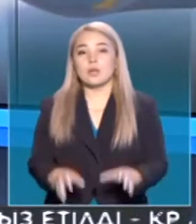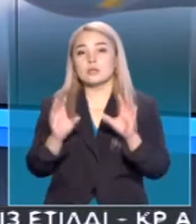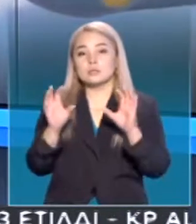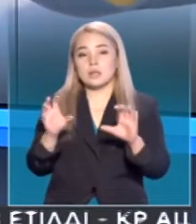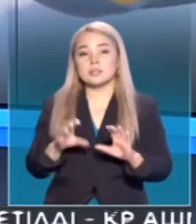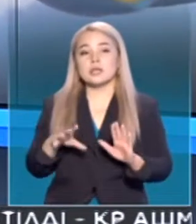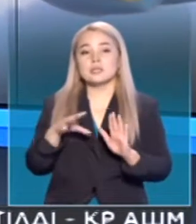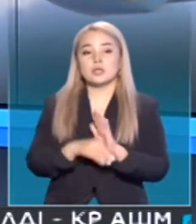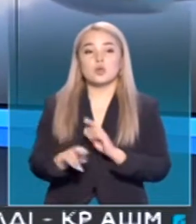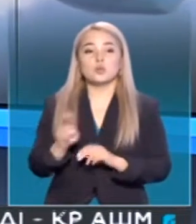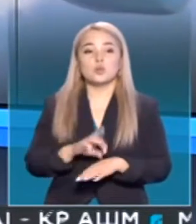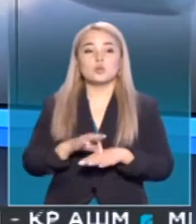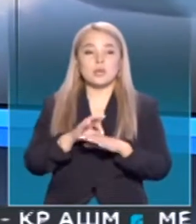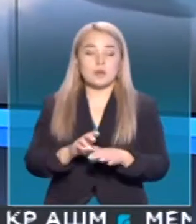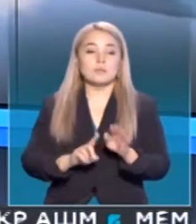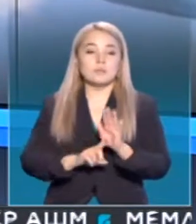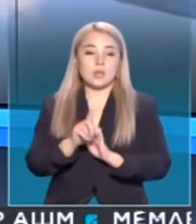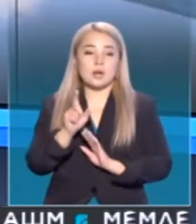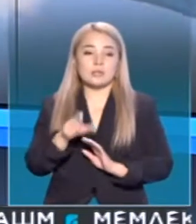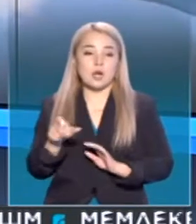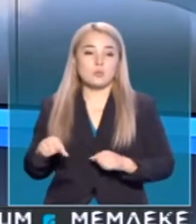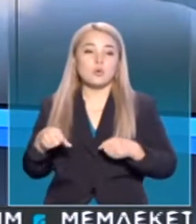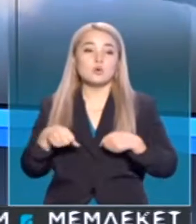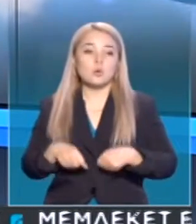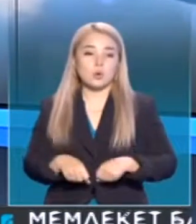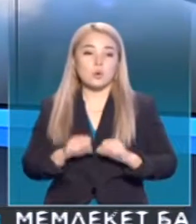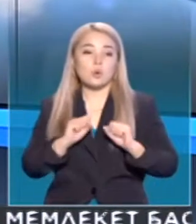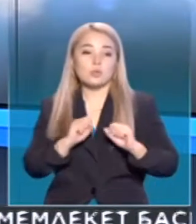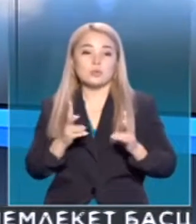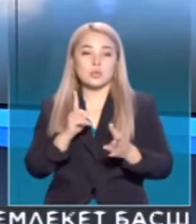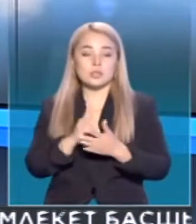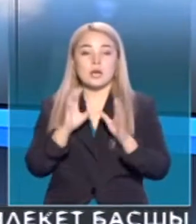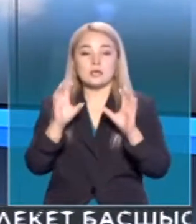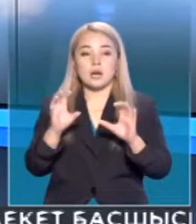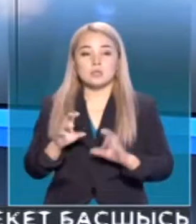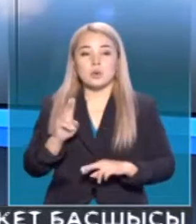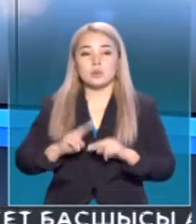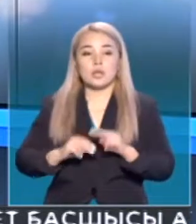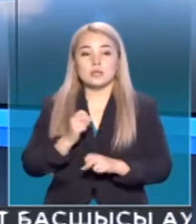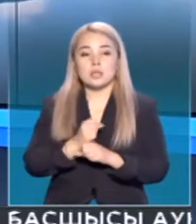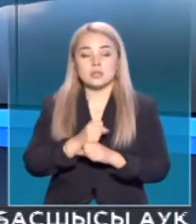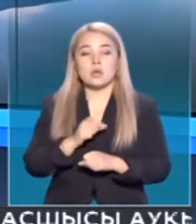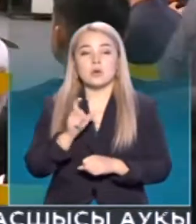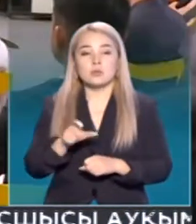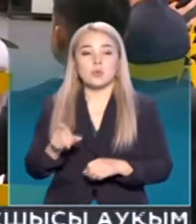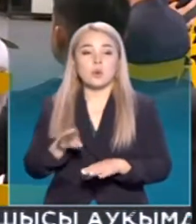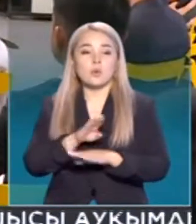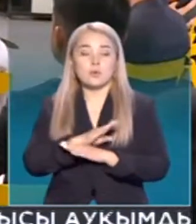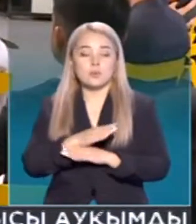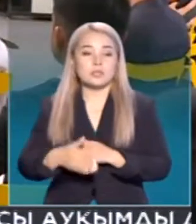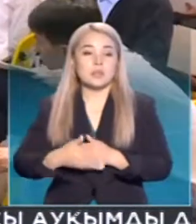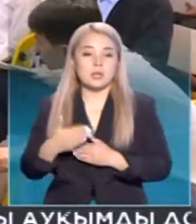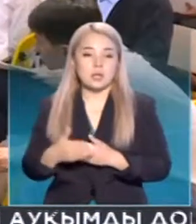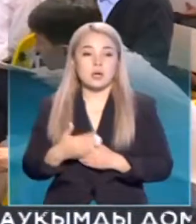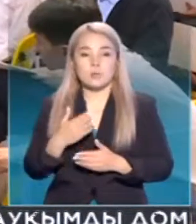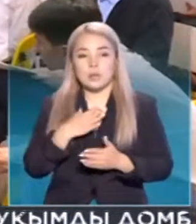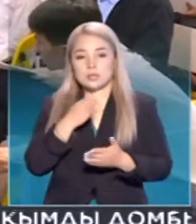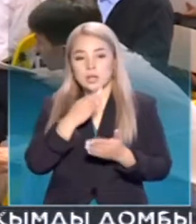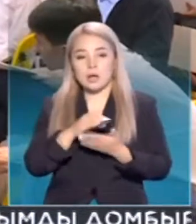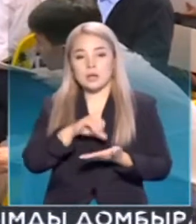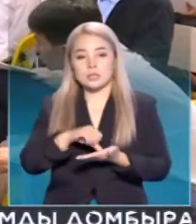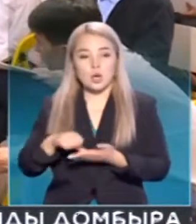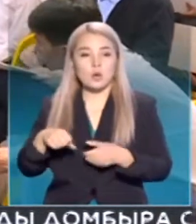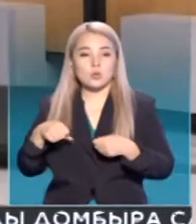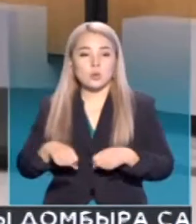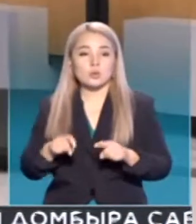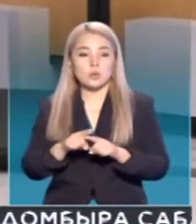Ата заңға енгізілетін түзетулер ең алдымен адам құқығын қорғауды көздейді. Конституциялық сот құру, өлім жазасының күшін жою және адам құқықтары жөніндегі уәкілдің